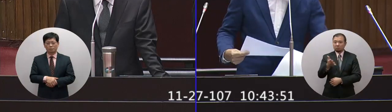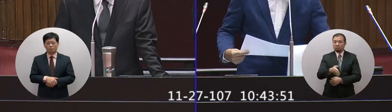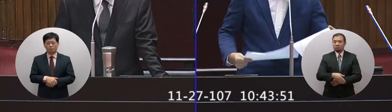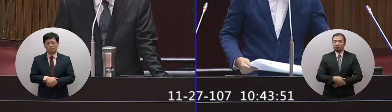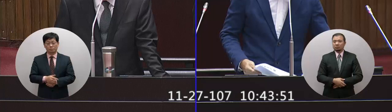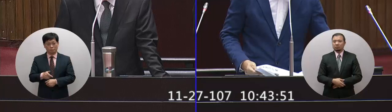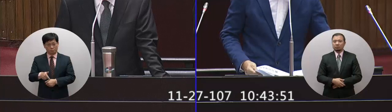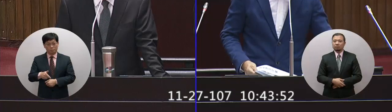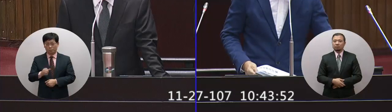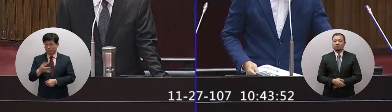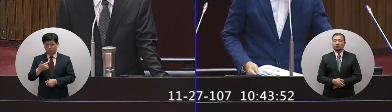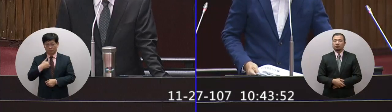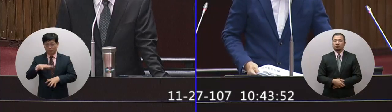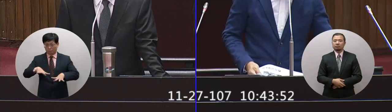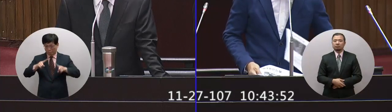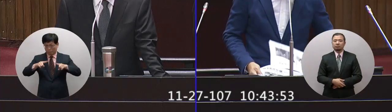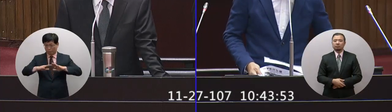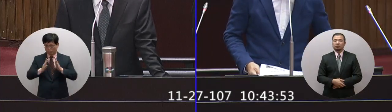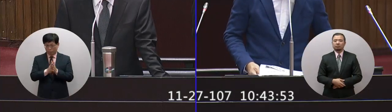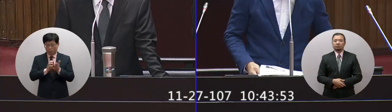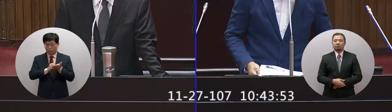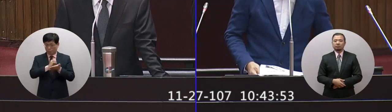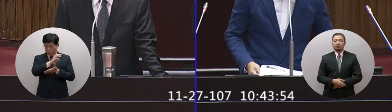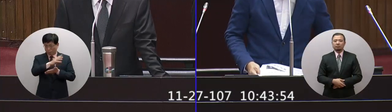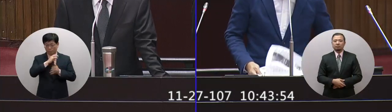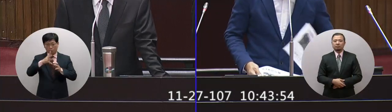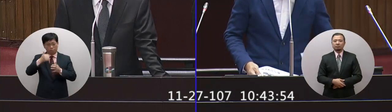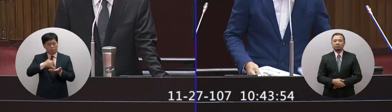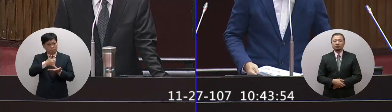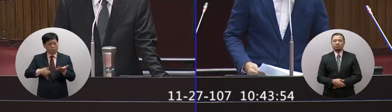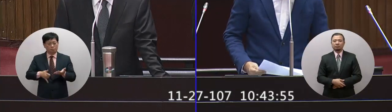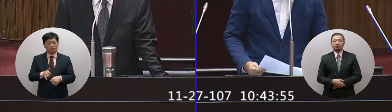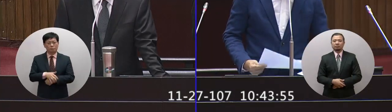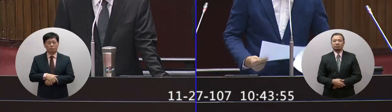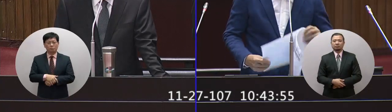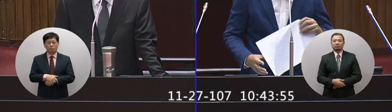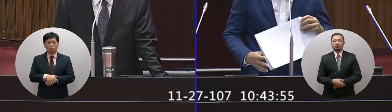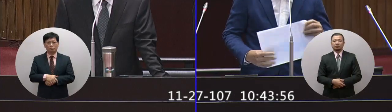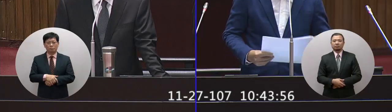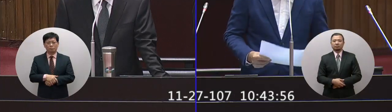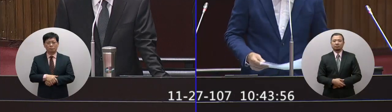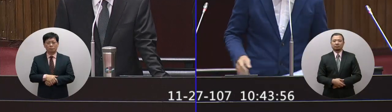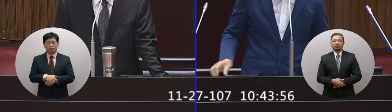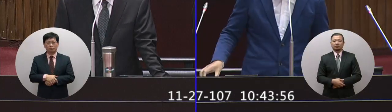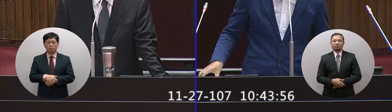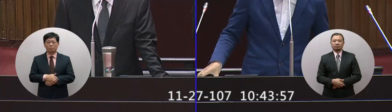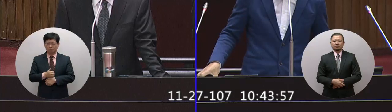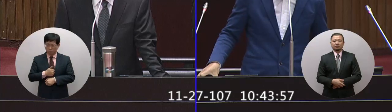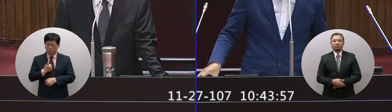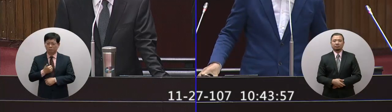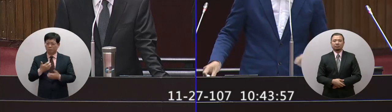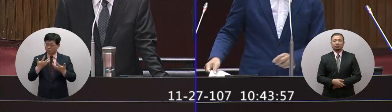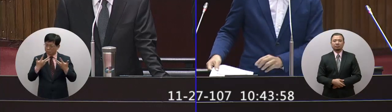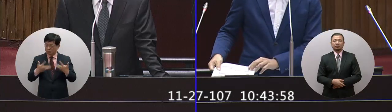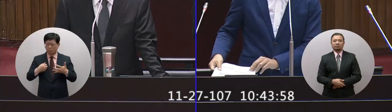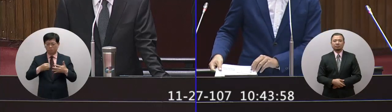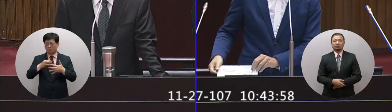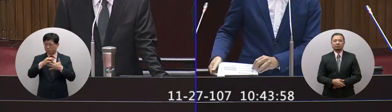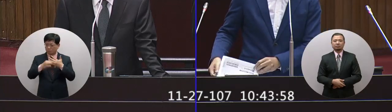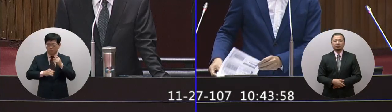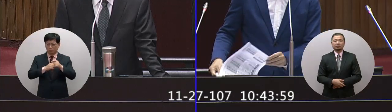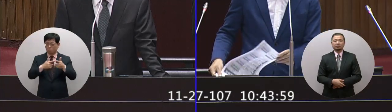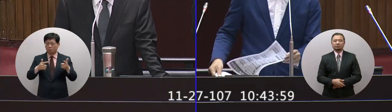这是为什么我第一时间就跟总统请辞了、啊？但是其实也有许多客观的因